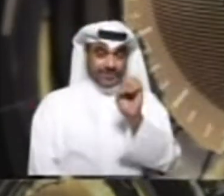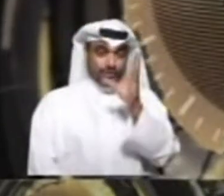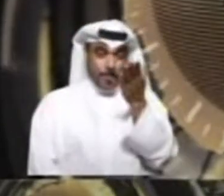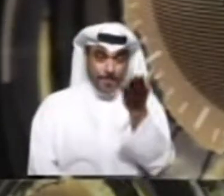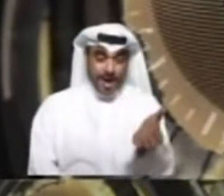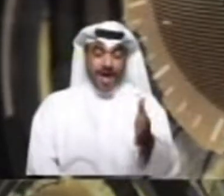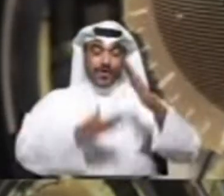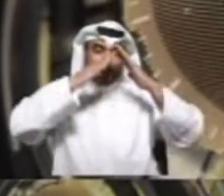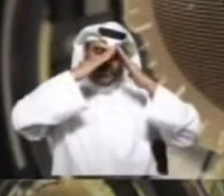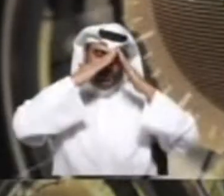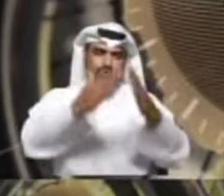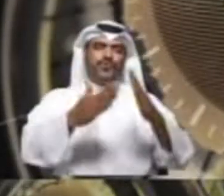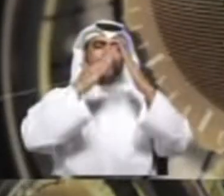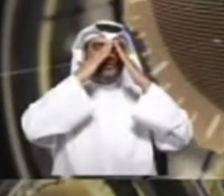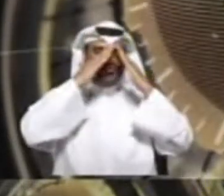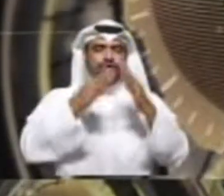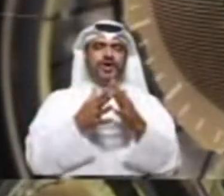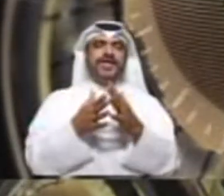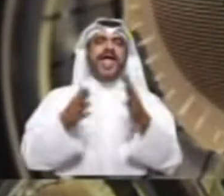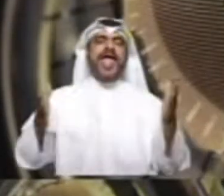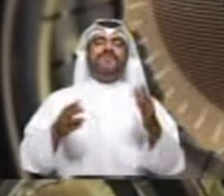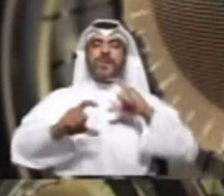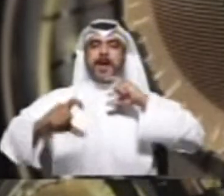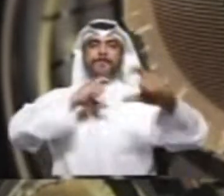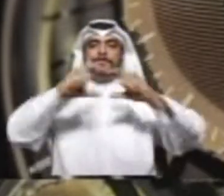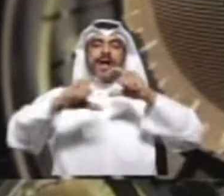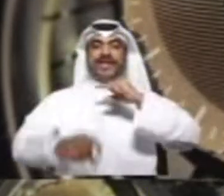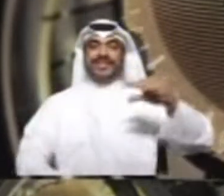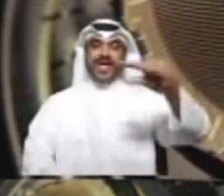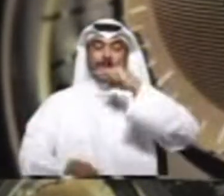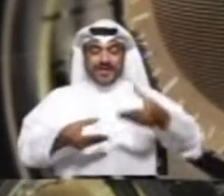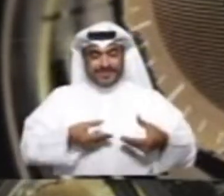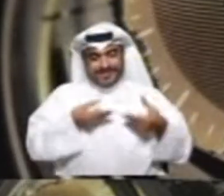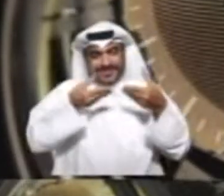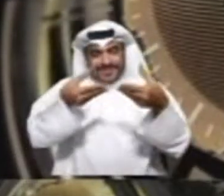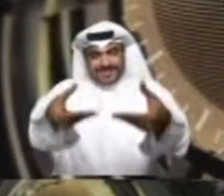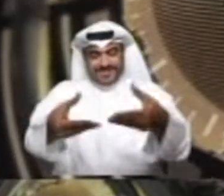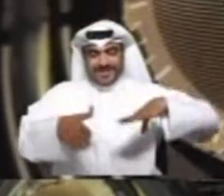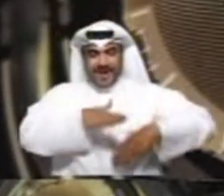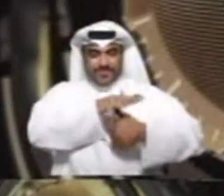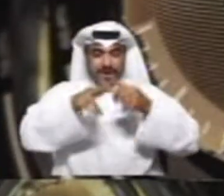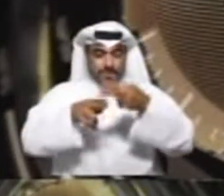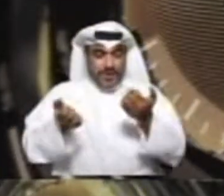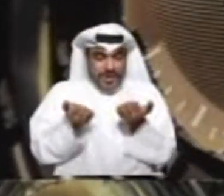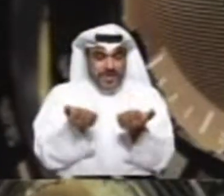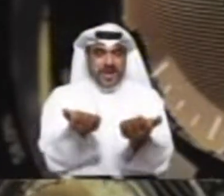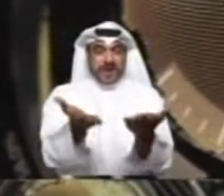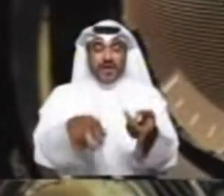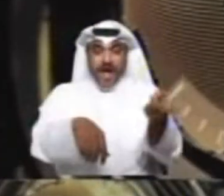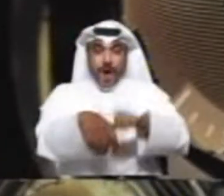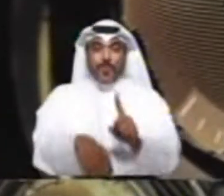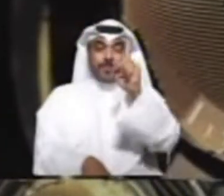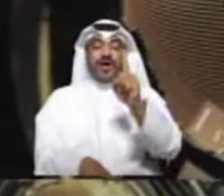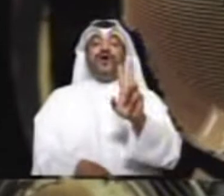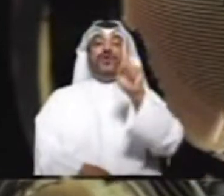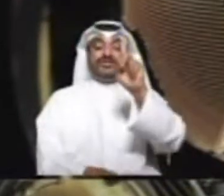حفظه الله ورعاه عن وافر التقدير لمجموعة البنك الدولي على هذه المبادرة الكريمة وغير المسبوقة، ويتطلع